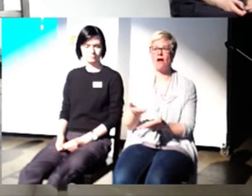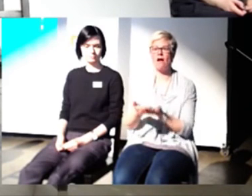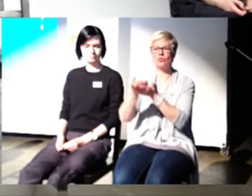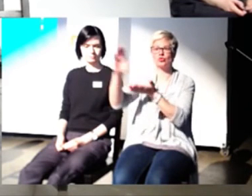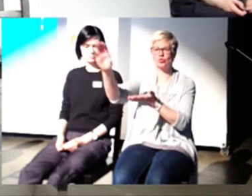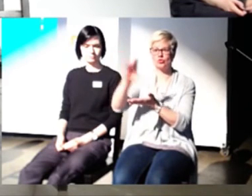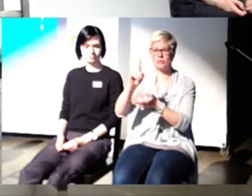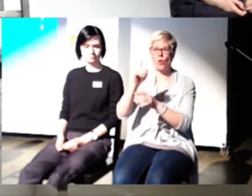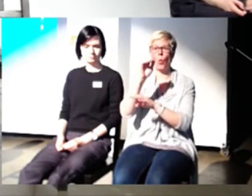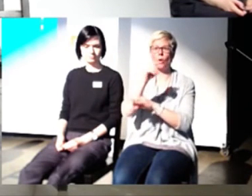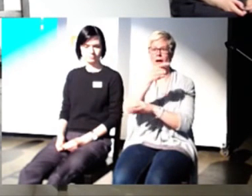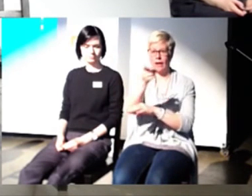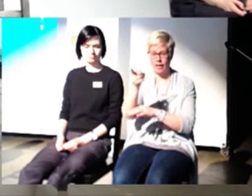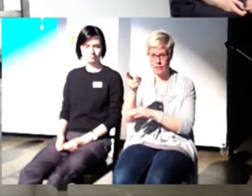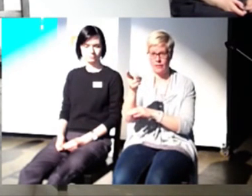ulkomaille